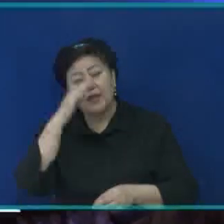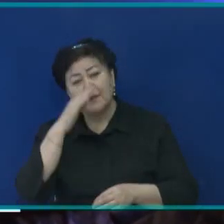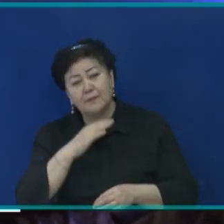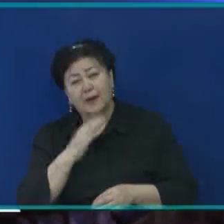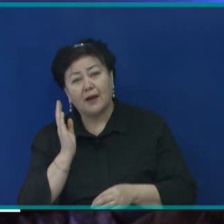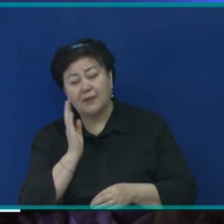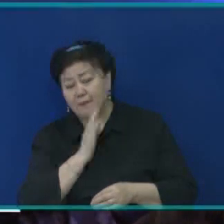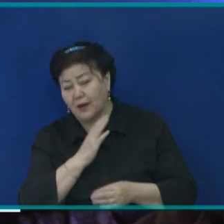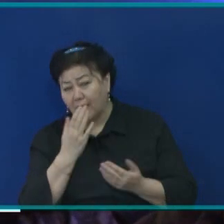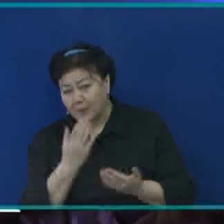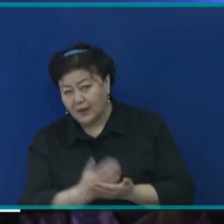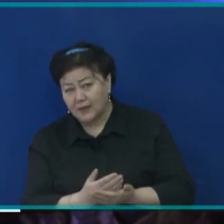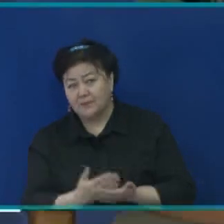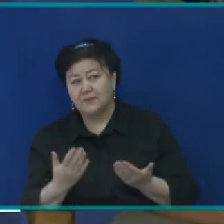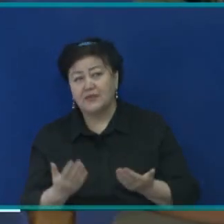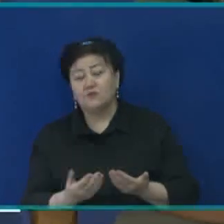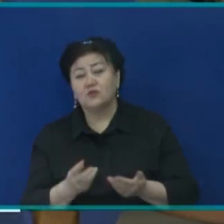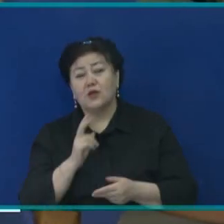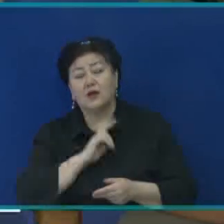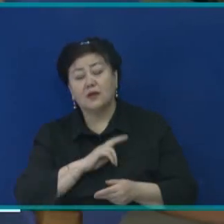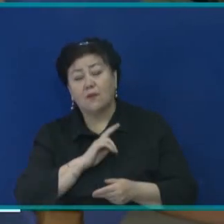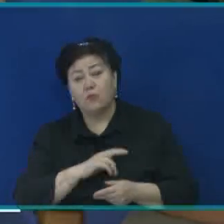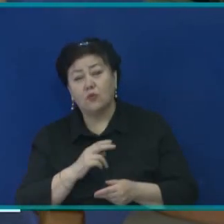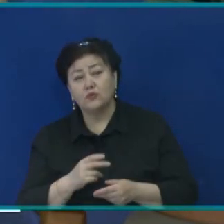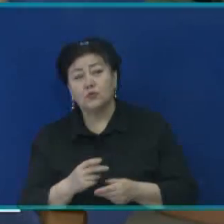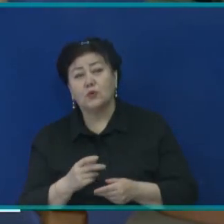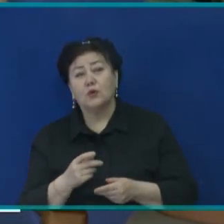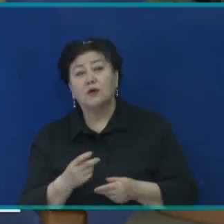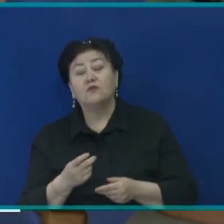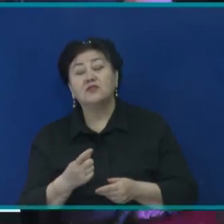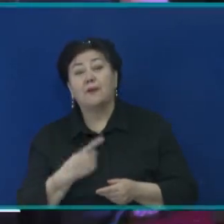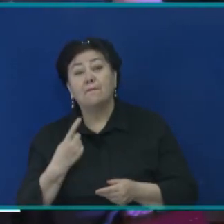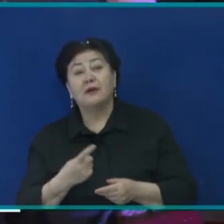көрерменге жетті. Шығарма авторының ойын шеберлікпен жеткізе алған актерлер